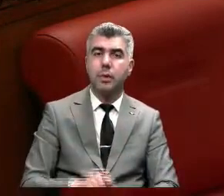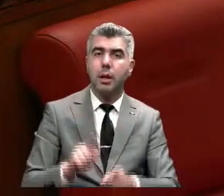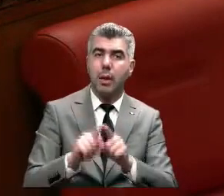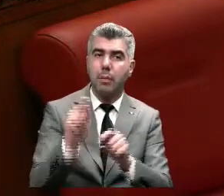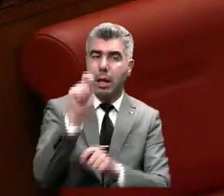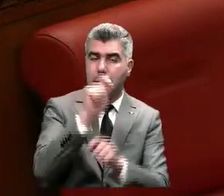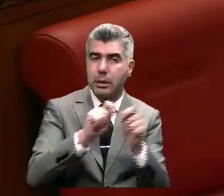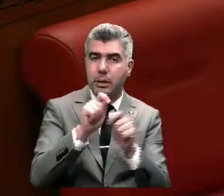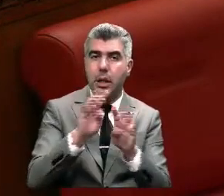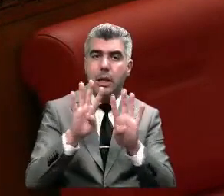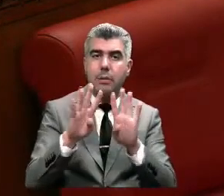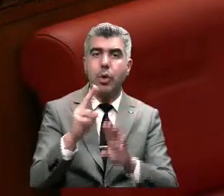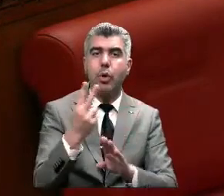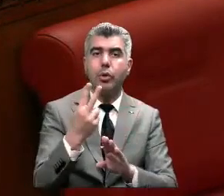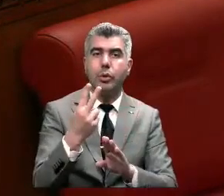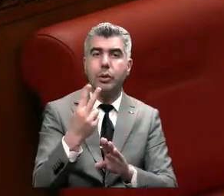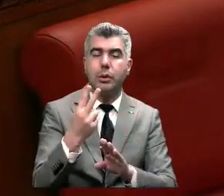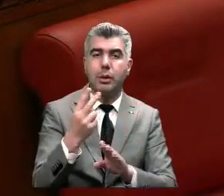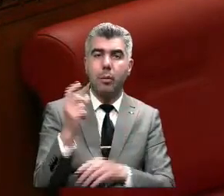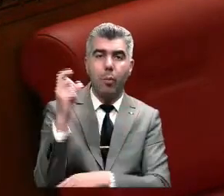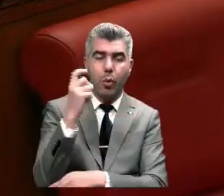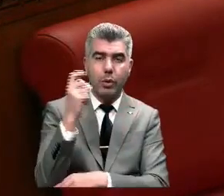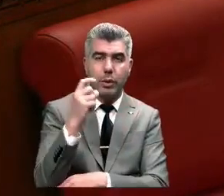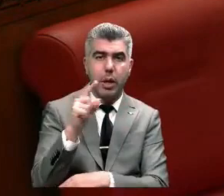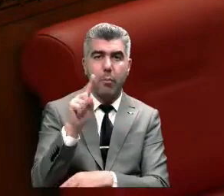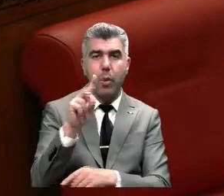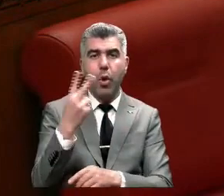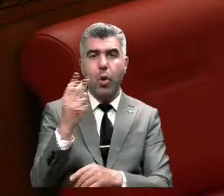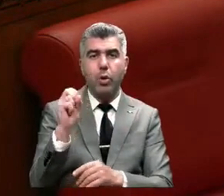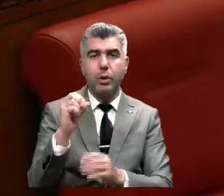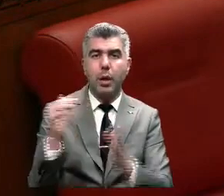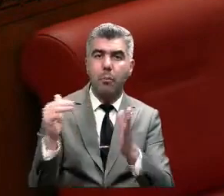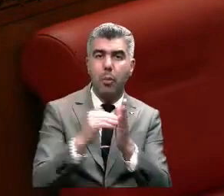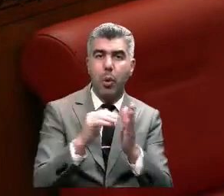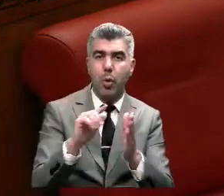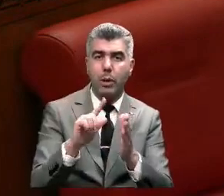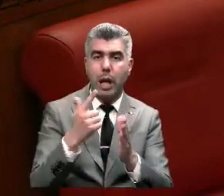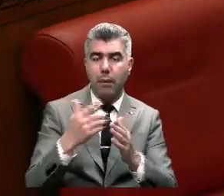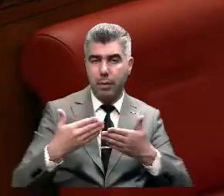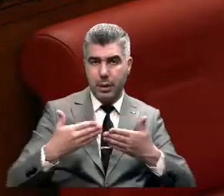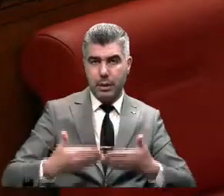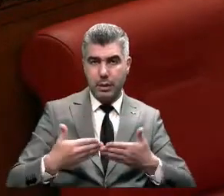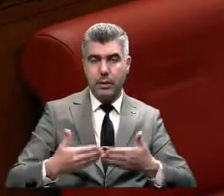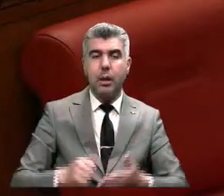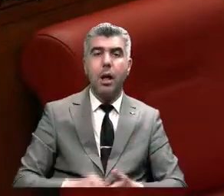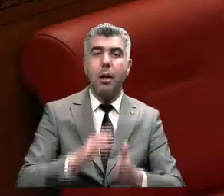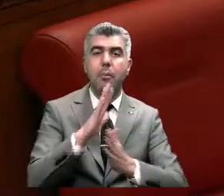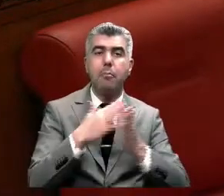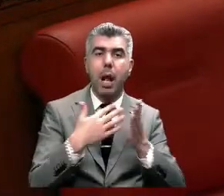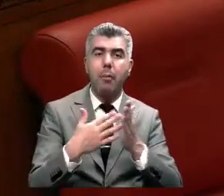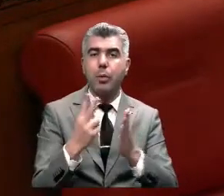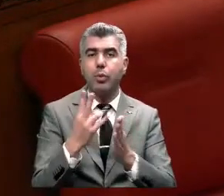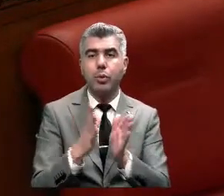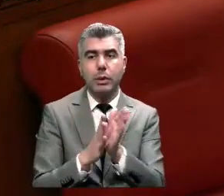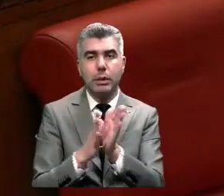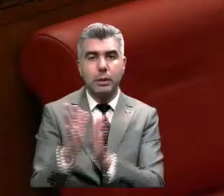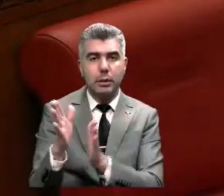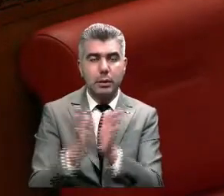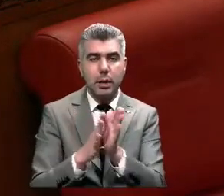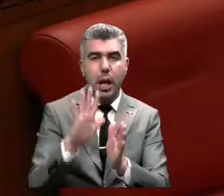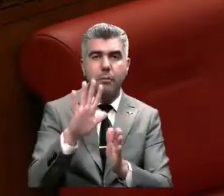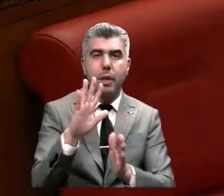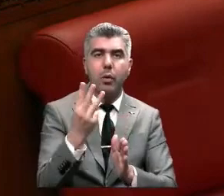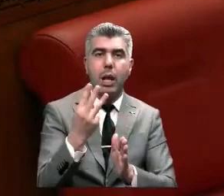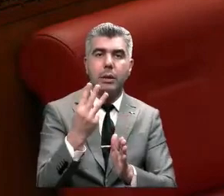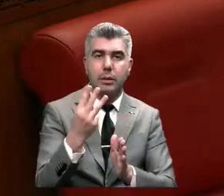ترميم 28 مسجد بكلفة قدرية تناوز 120 مليون درهم حاليا، وضع برنامجين الأشغال أشغال ترميم